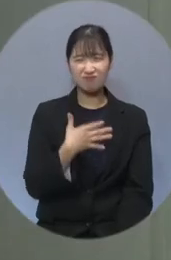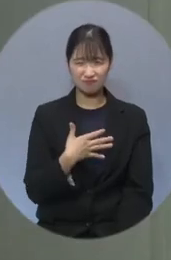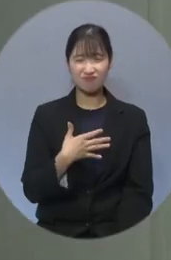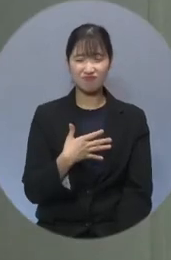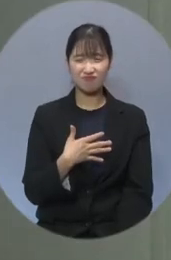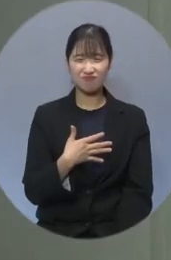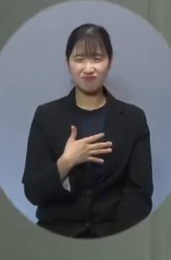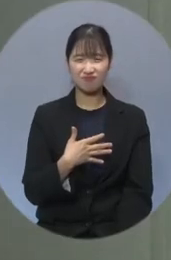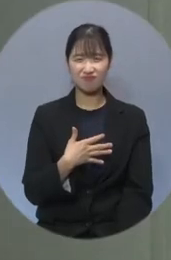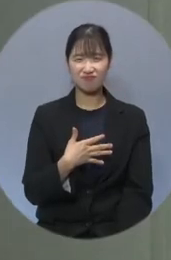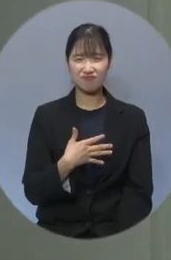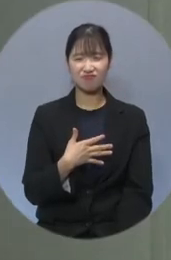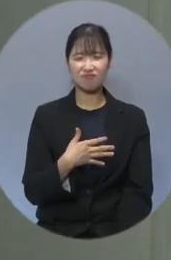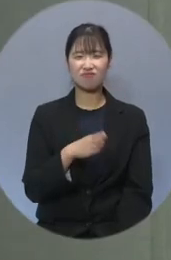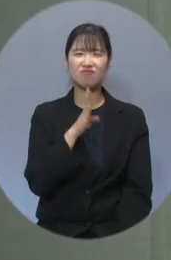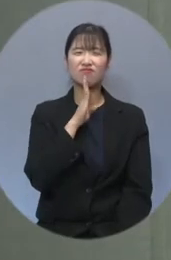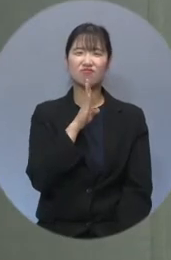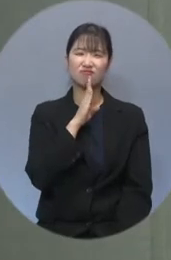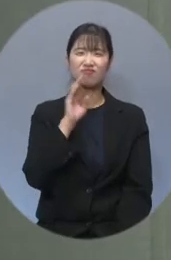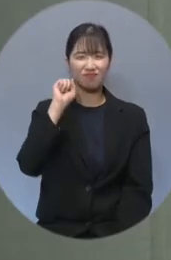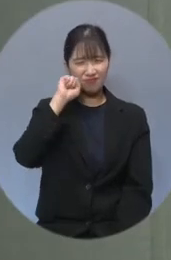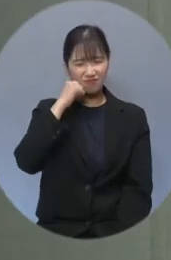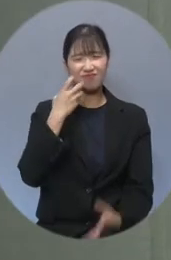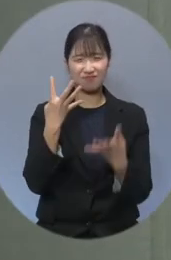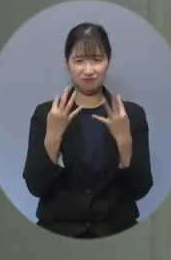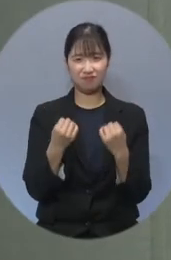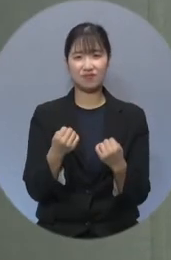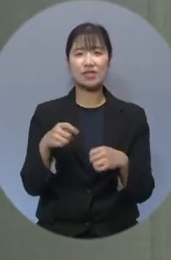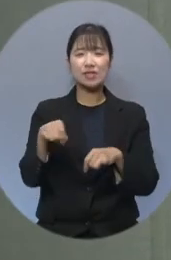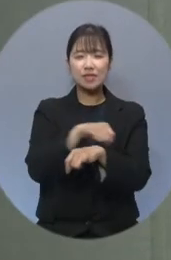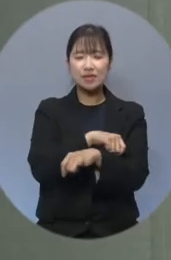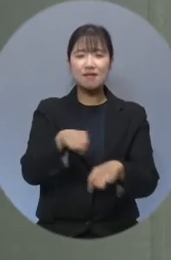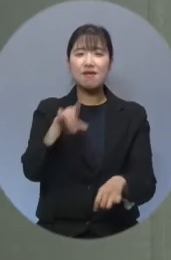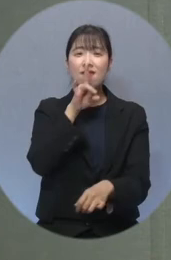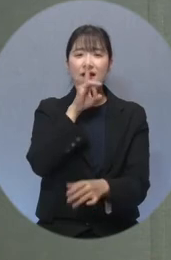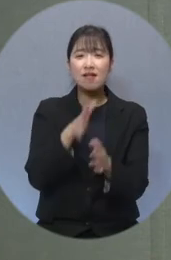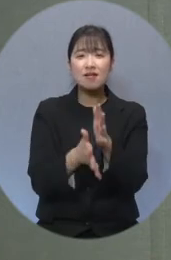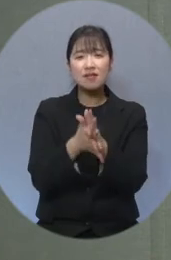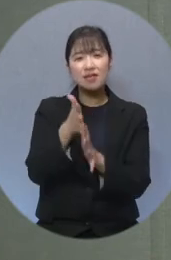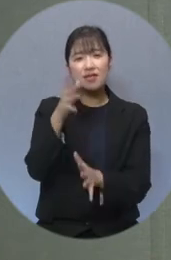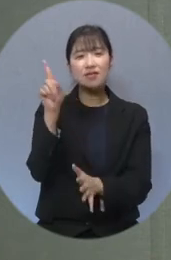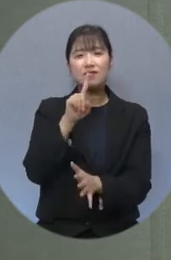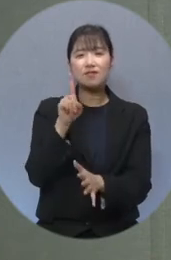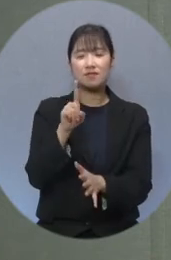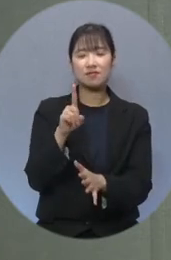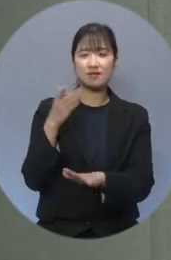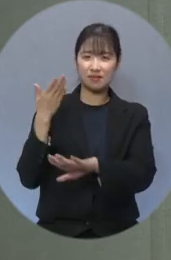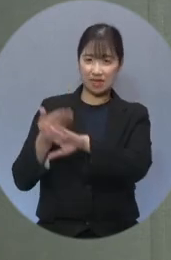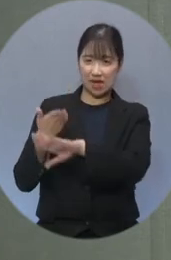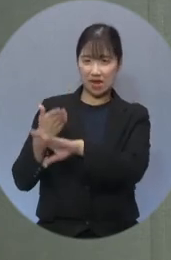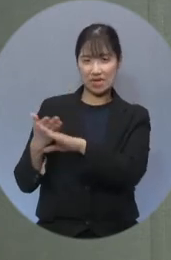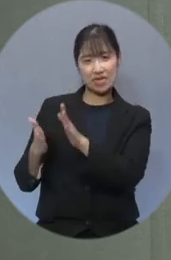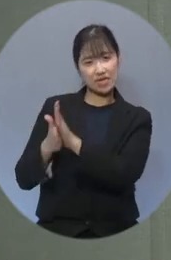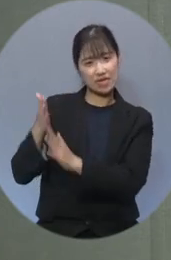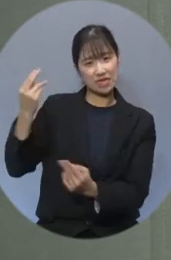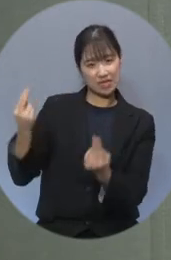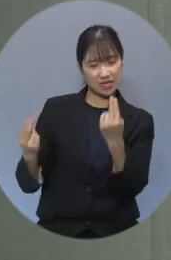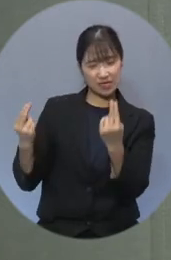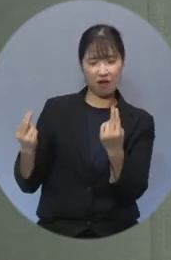들고 지자체장들의 제일 그렇죠. 큰 고민입니다. 네. 네. 특히 이제 강릉시의 경우에는 다른 시